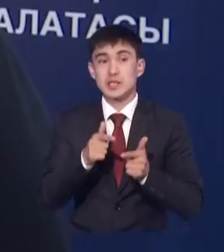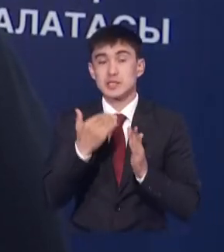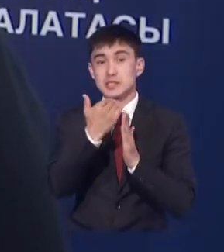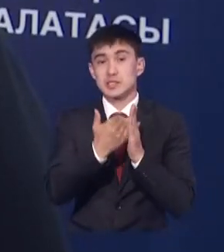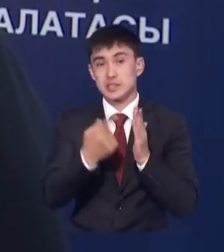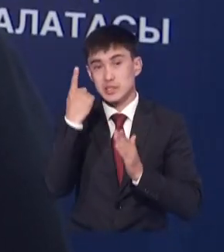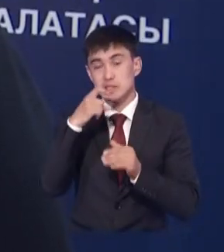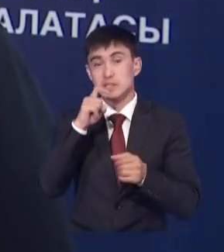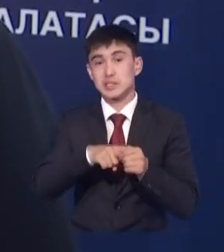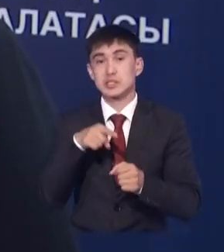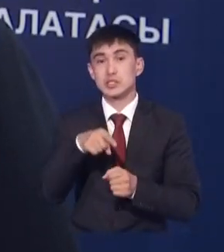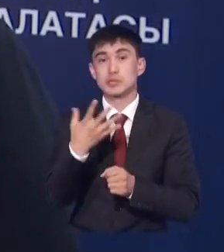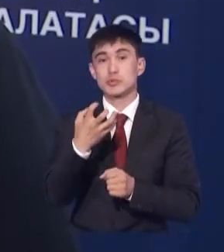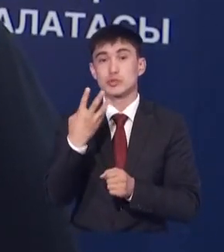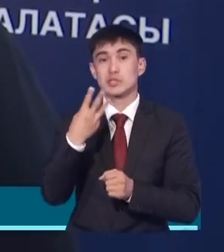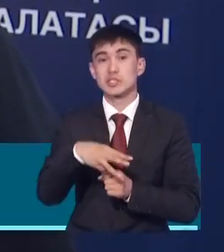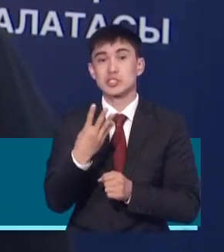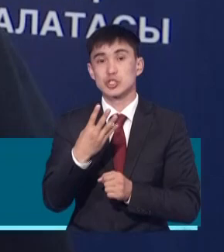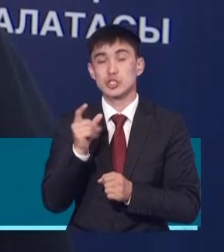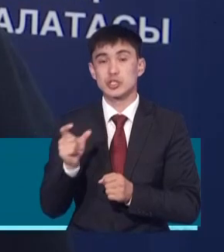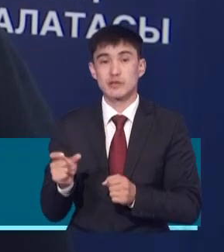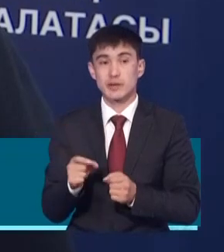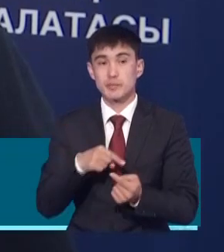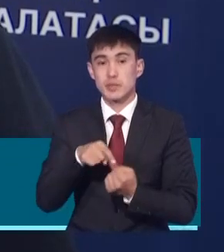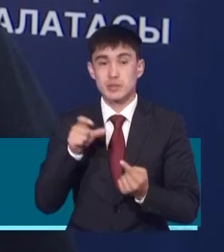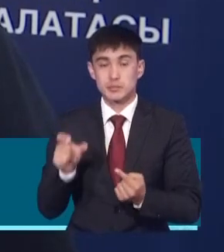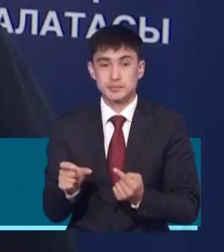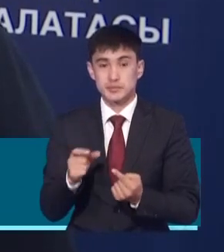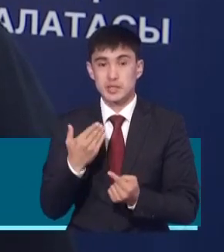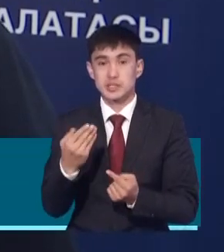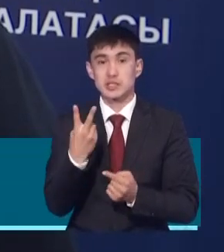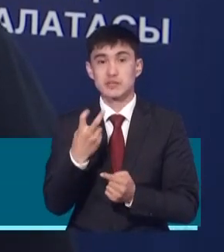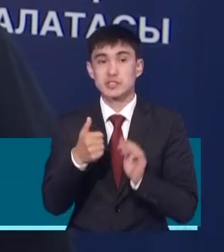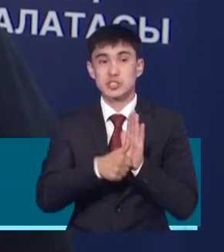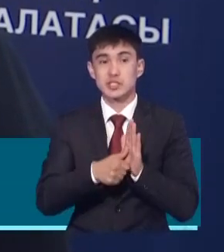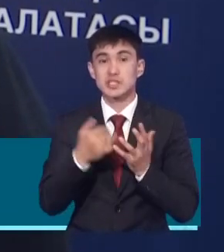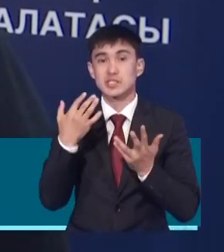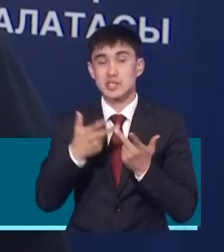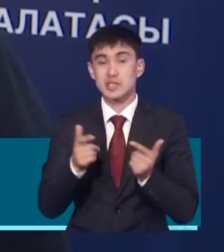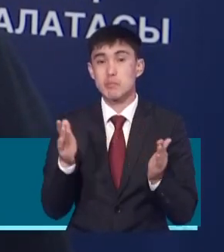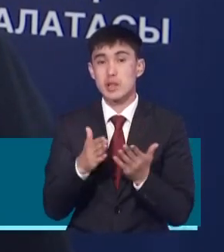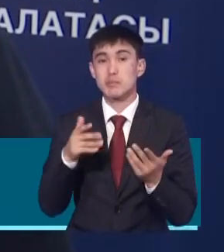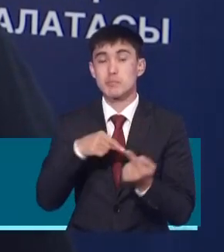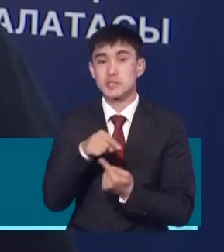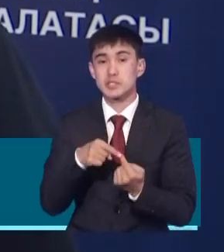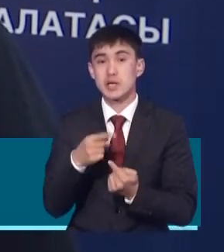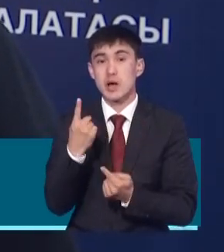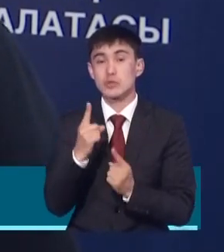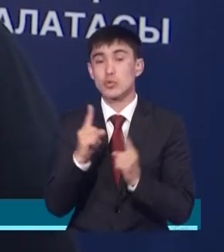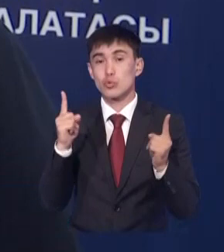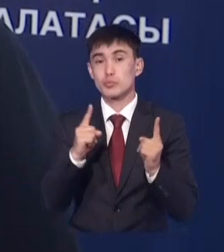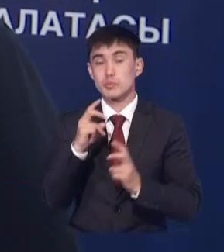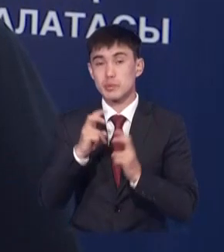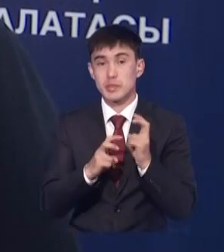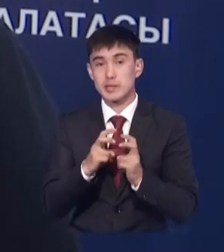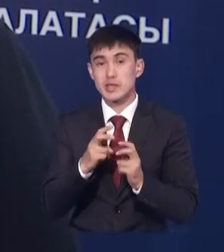статистическим данным, зарегистрировано 1534 предпринимателей. Из них 206 – это средний малый бизнес, одно крупное предприятие